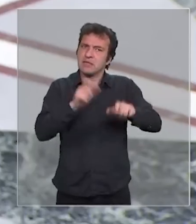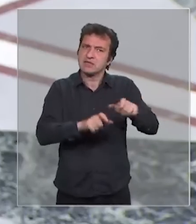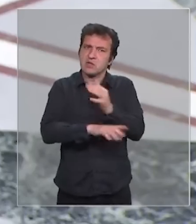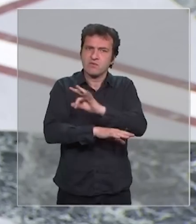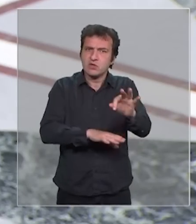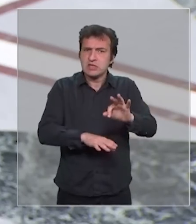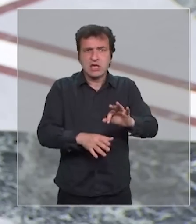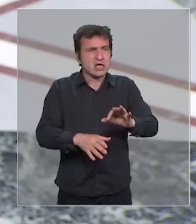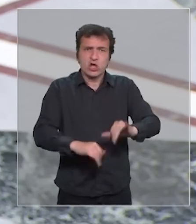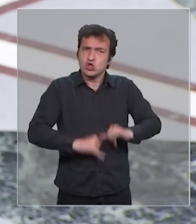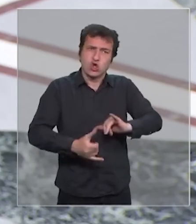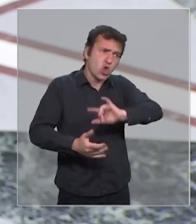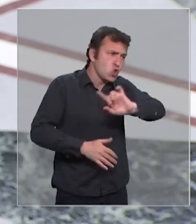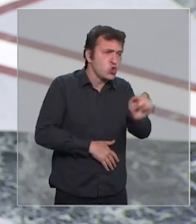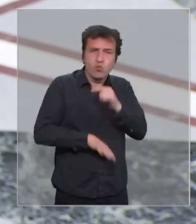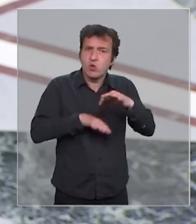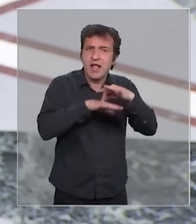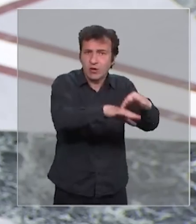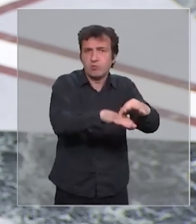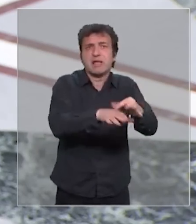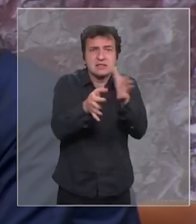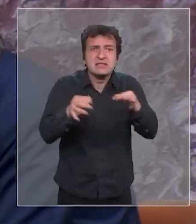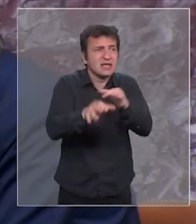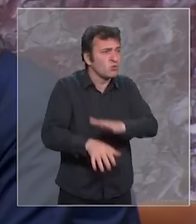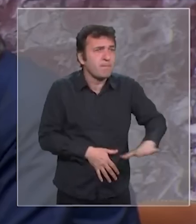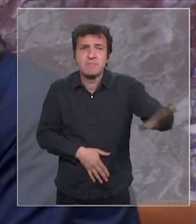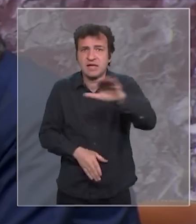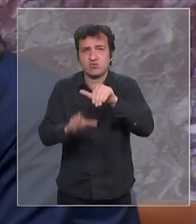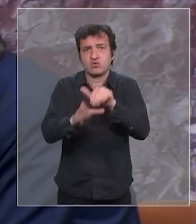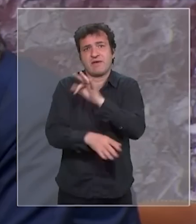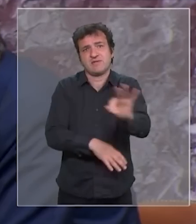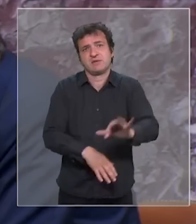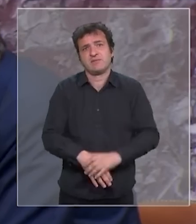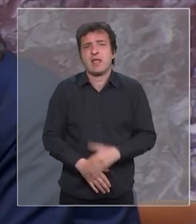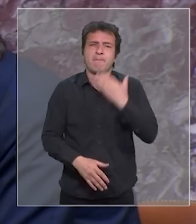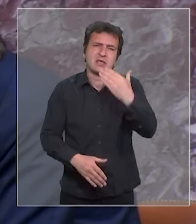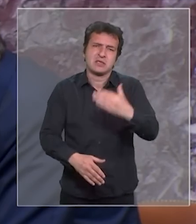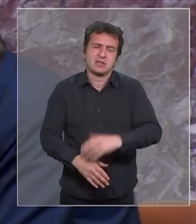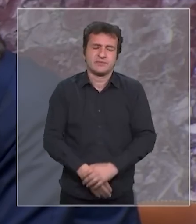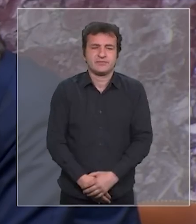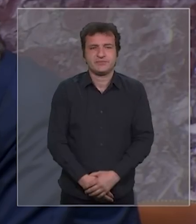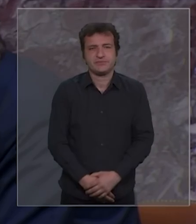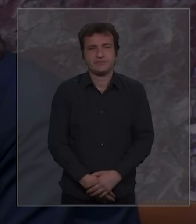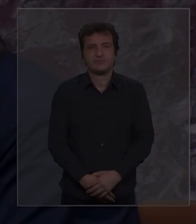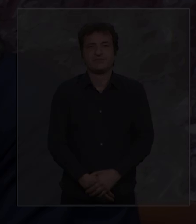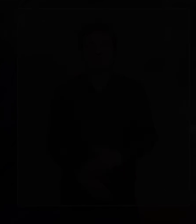les jeunes, dans tous les territoires de notre République. Je vous remercie. Merci beaucoup, Madame la Première ministre.